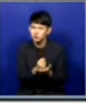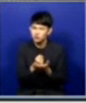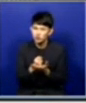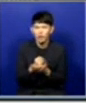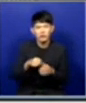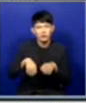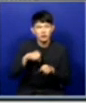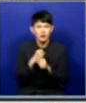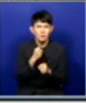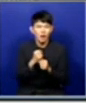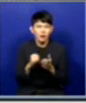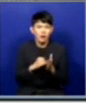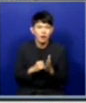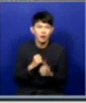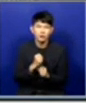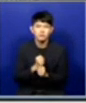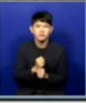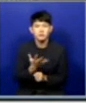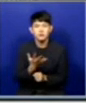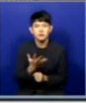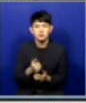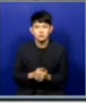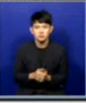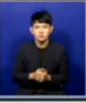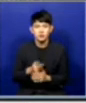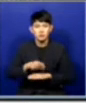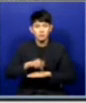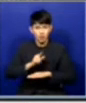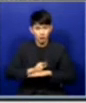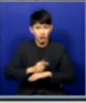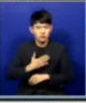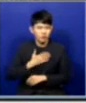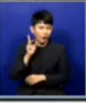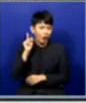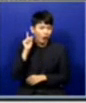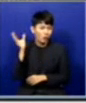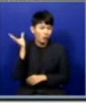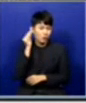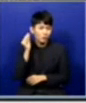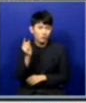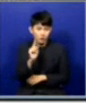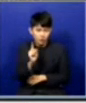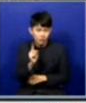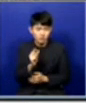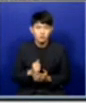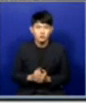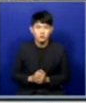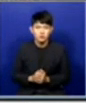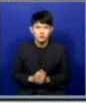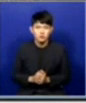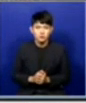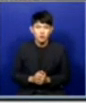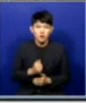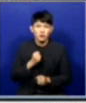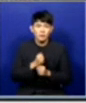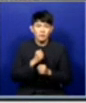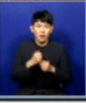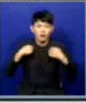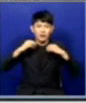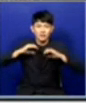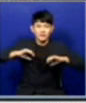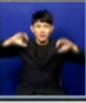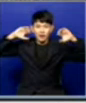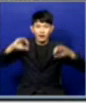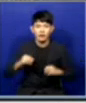ล้วท่านประธานที่เคารพค่ะที่ฉันทราบข้อมูลมาว่าข้าราชการยังไม่เข้มแข็ง